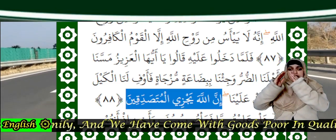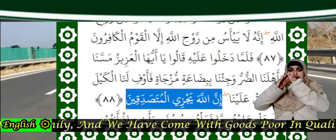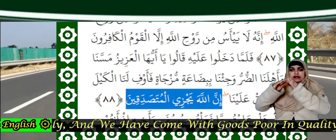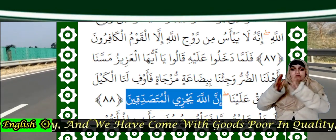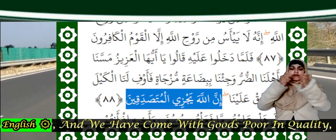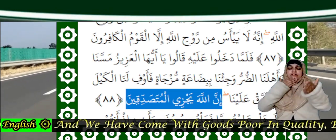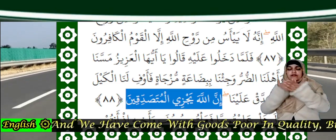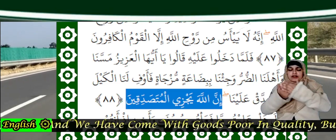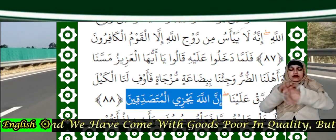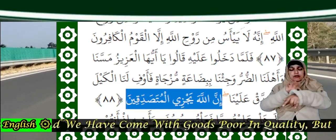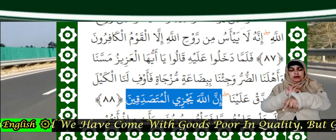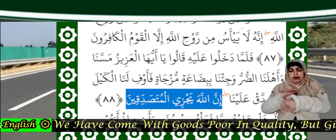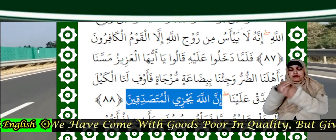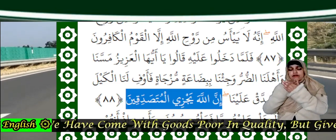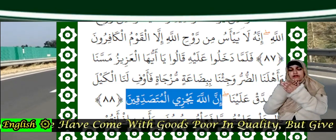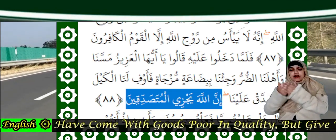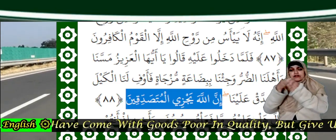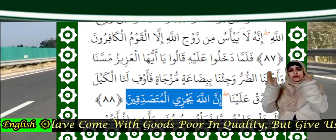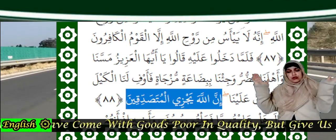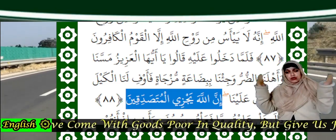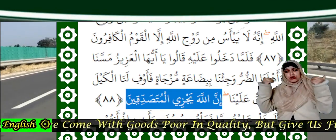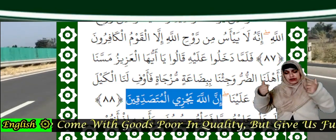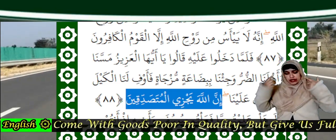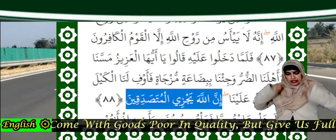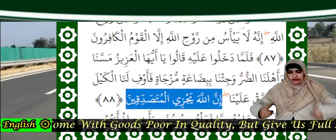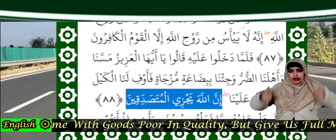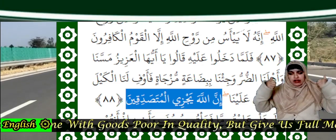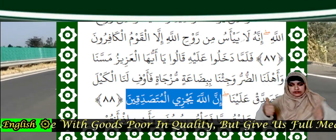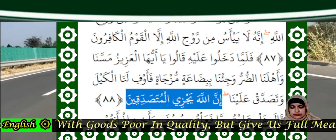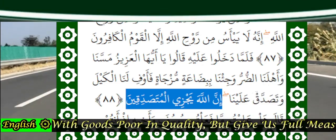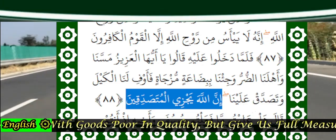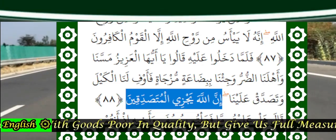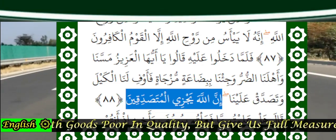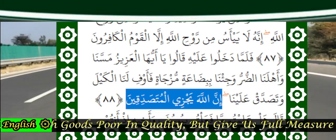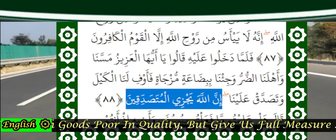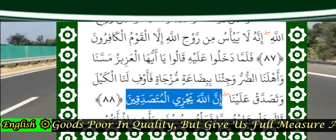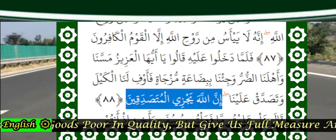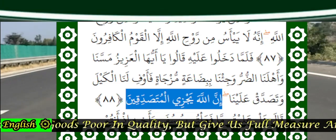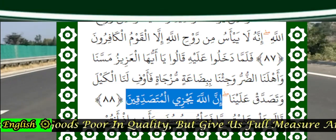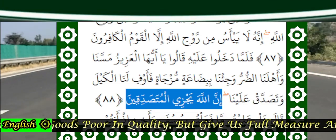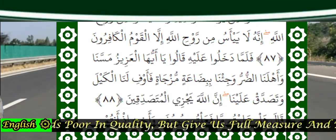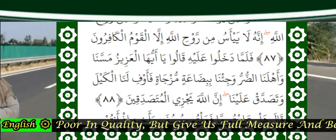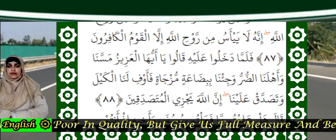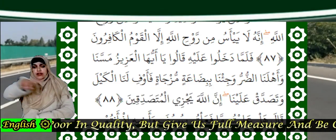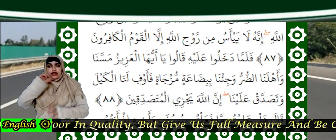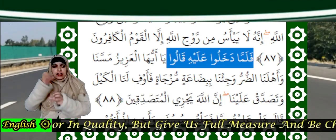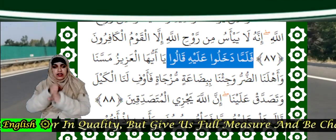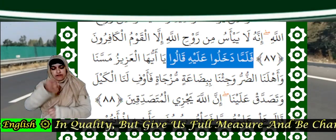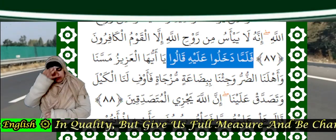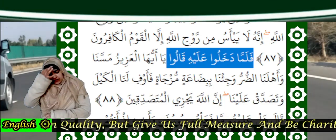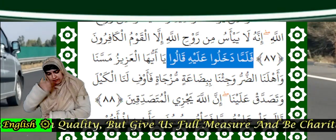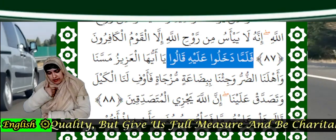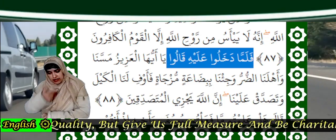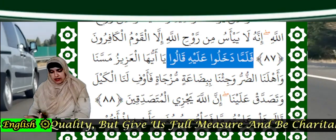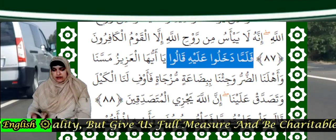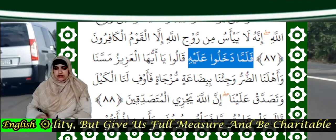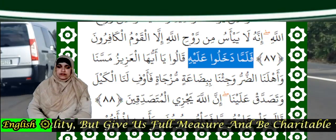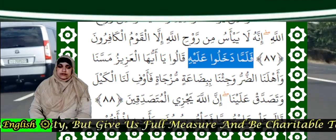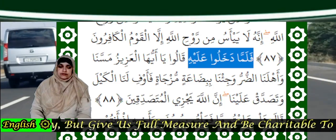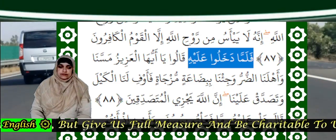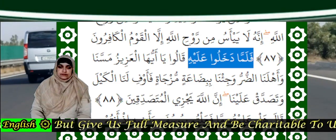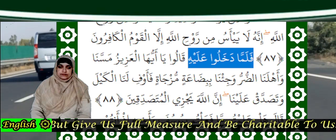المتصدقين ورى صدقة ربي انقلت غشاته فلما دخلوا عليه دبين